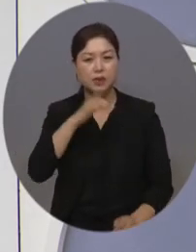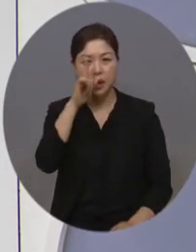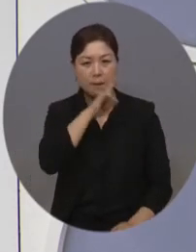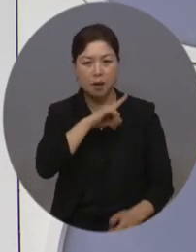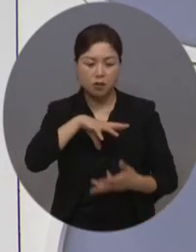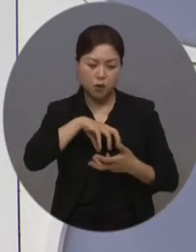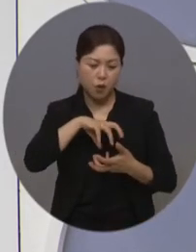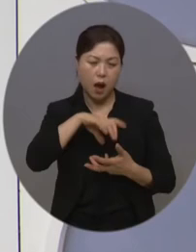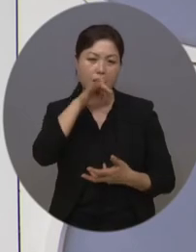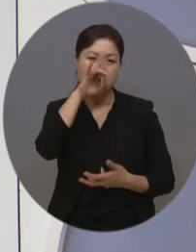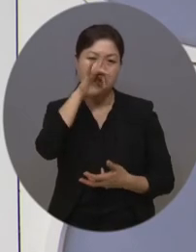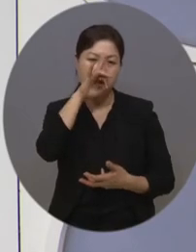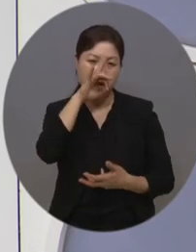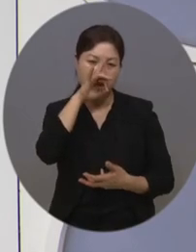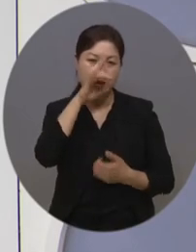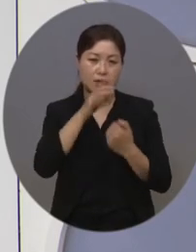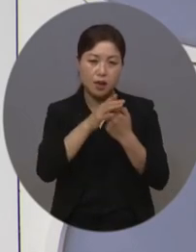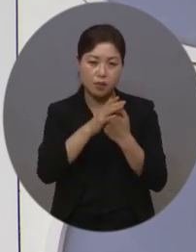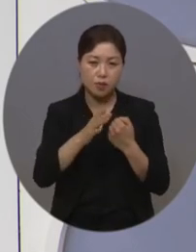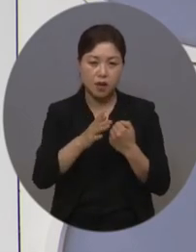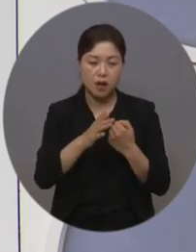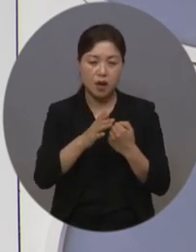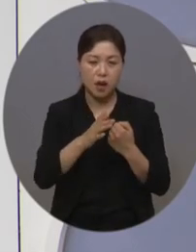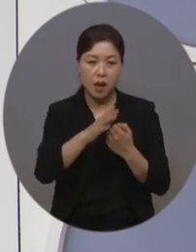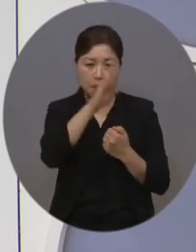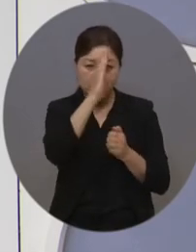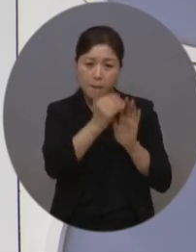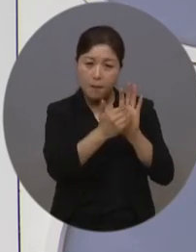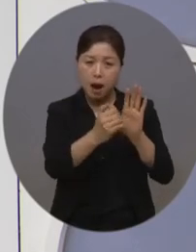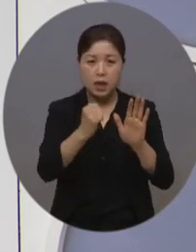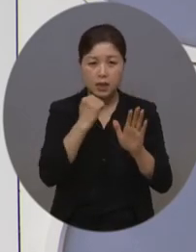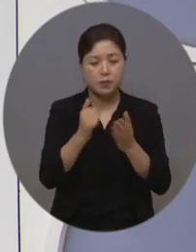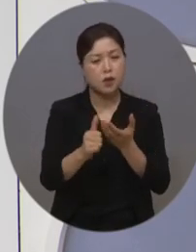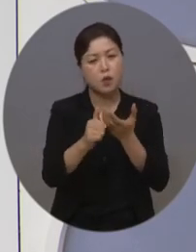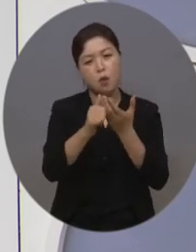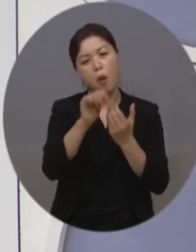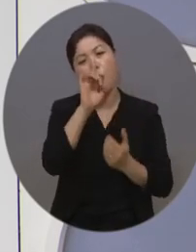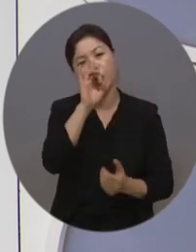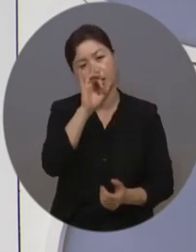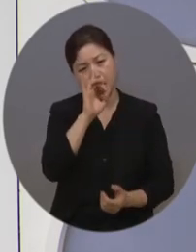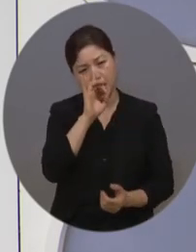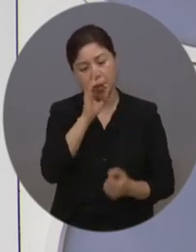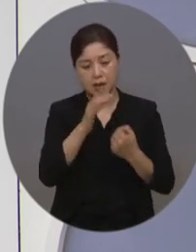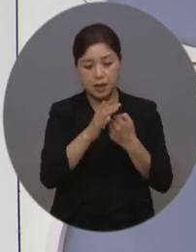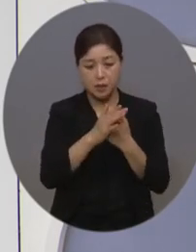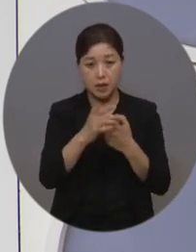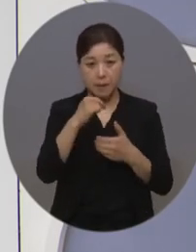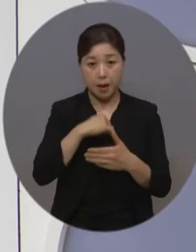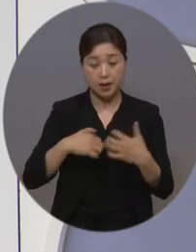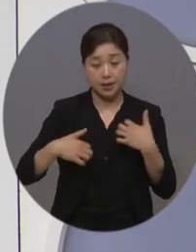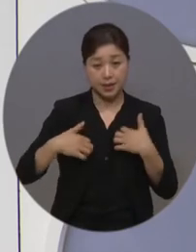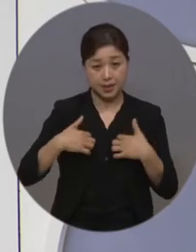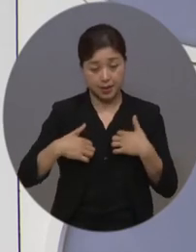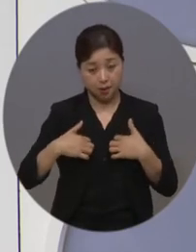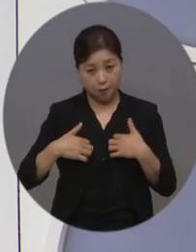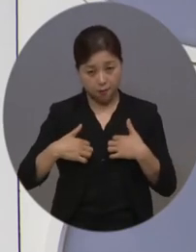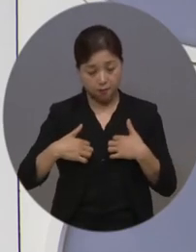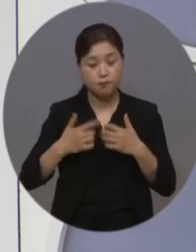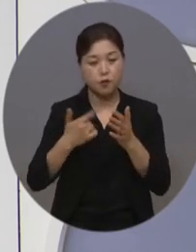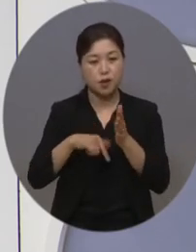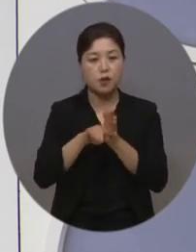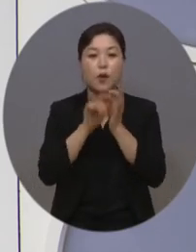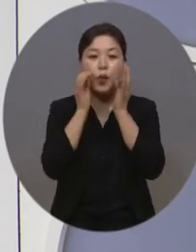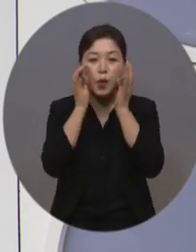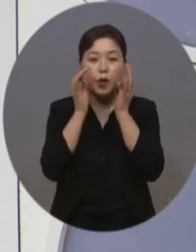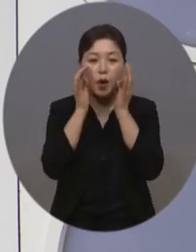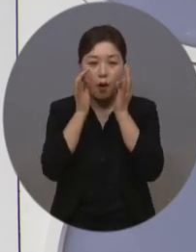또 그래가지고는 면역이 형성이 될 리가 없습니다. 그러니까 항상 참 즐거운 마음을 가질 수 있도록 우리가 좀 노력을